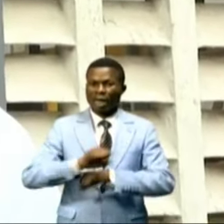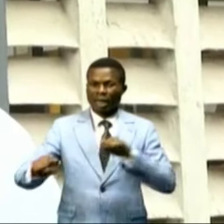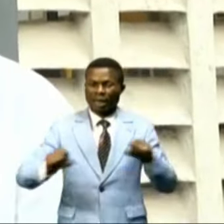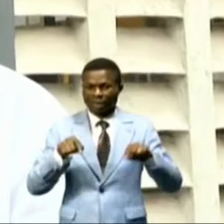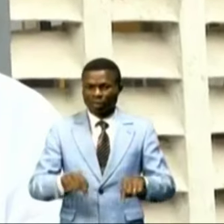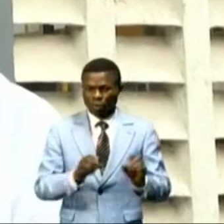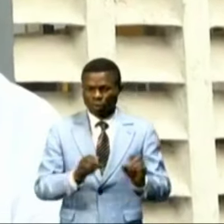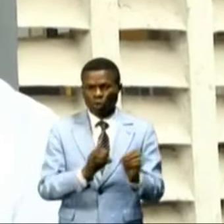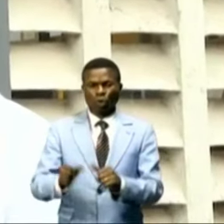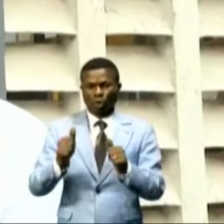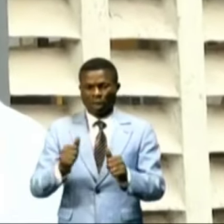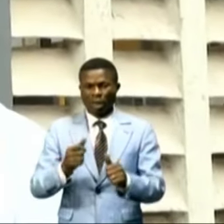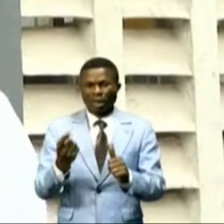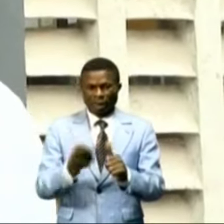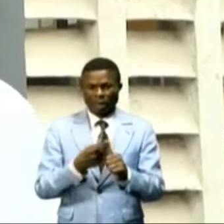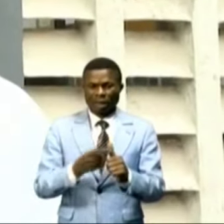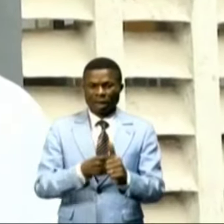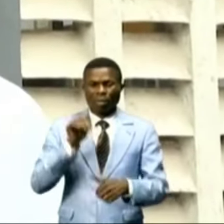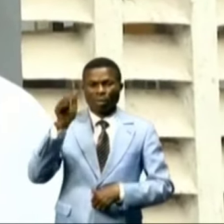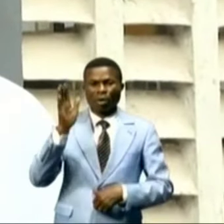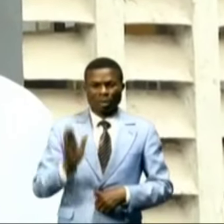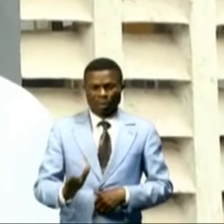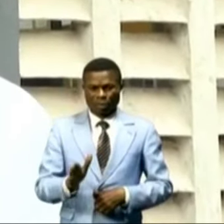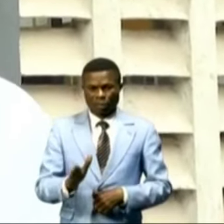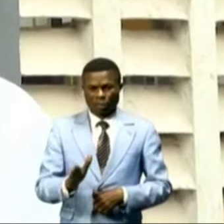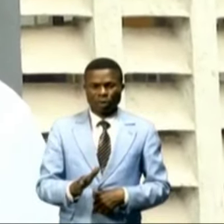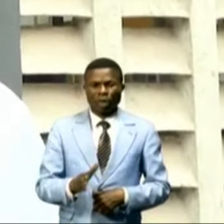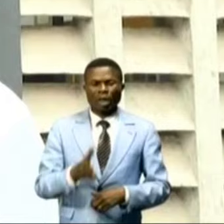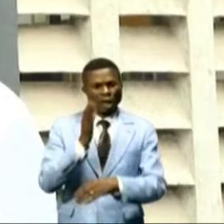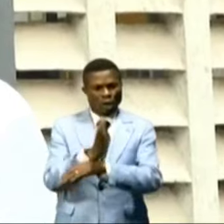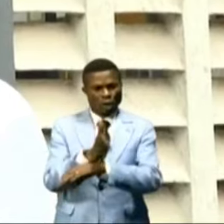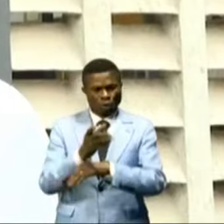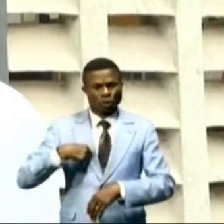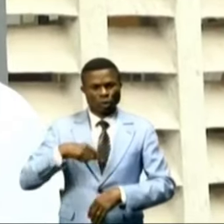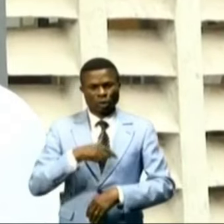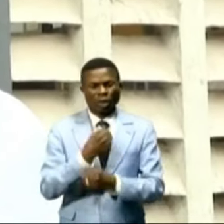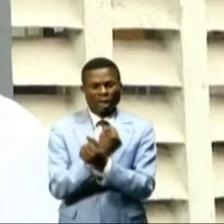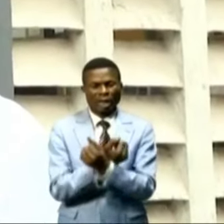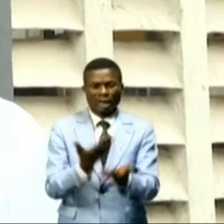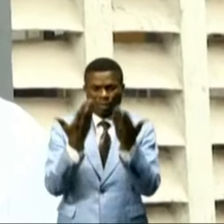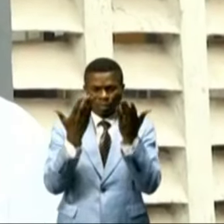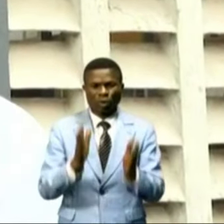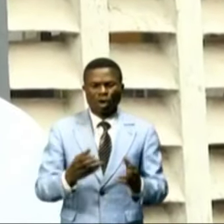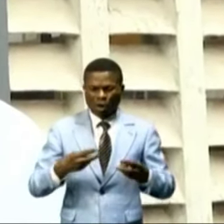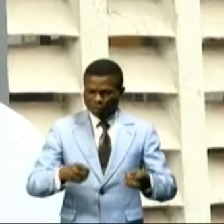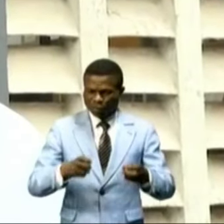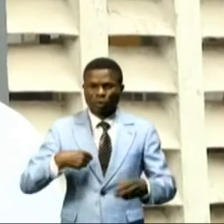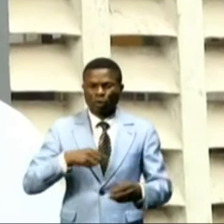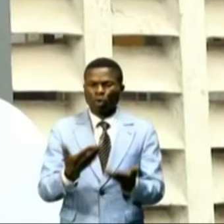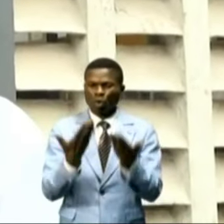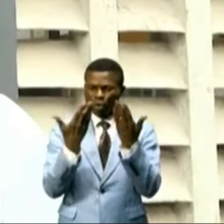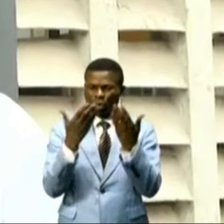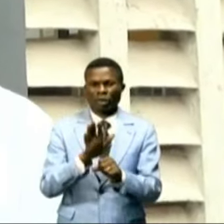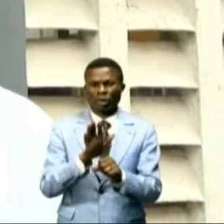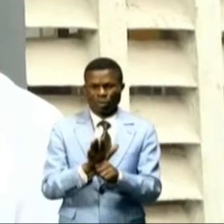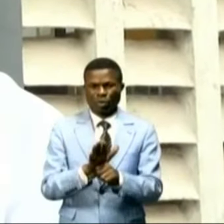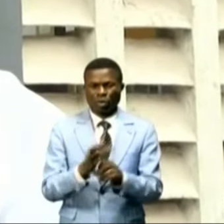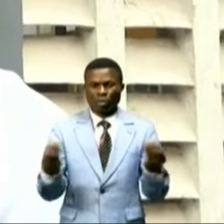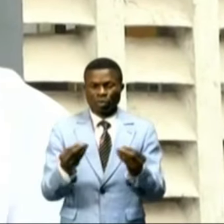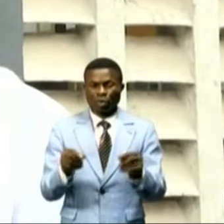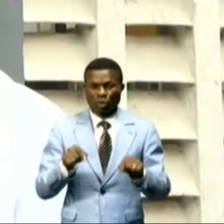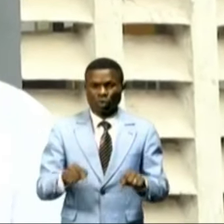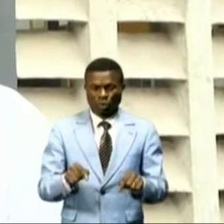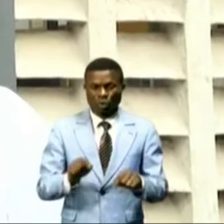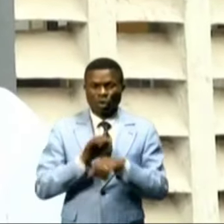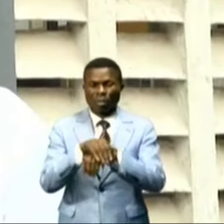passé. Commençons par mon préfet. Il nous a vraiment conseillé d'aimer les études. Il nous a forcé d'étudier pour qu'aujourd'hui, qu'on ne